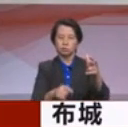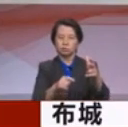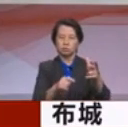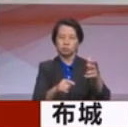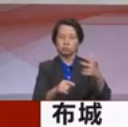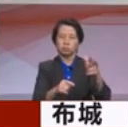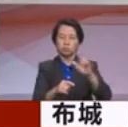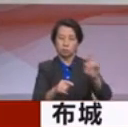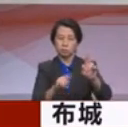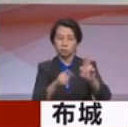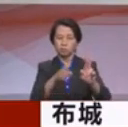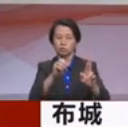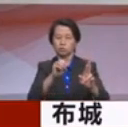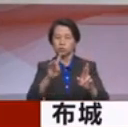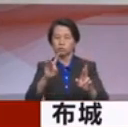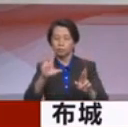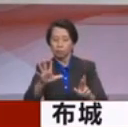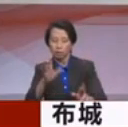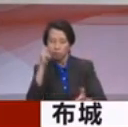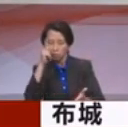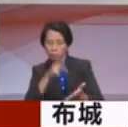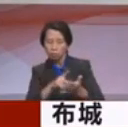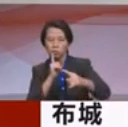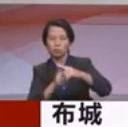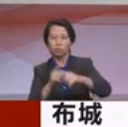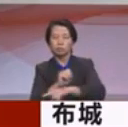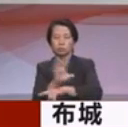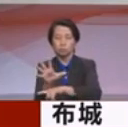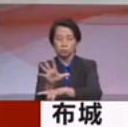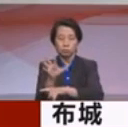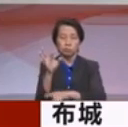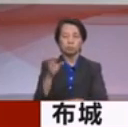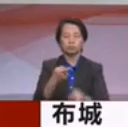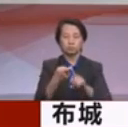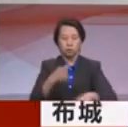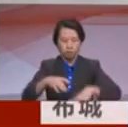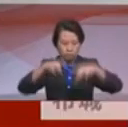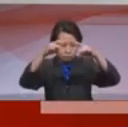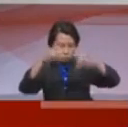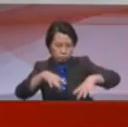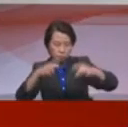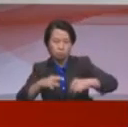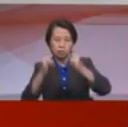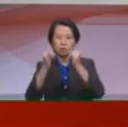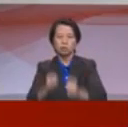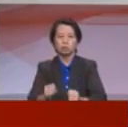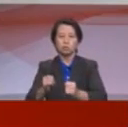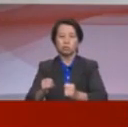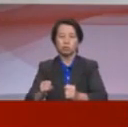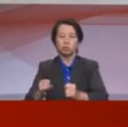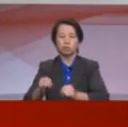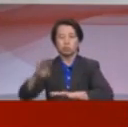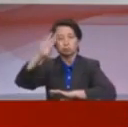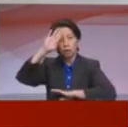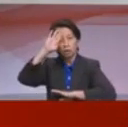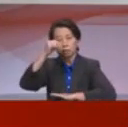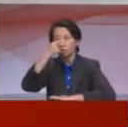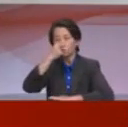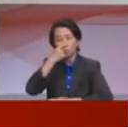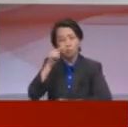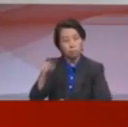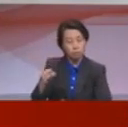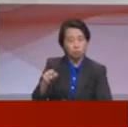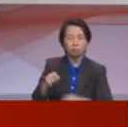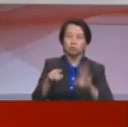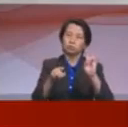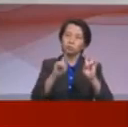还有多达5768名确诊病患还在医院接受治疗，其中108人在加护病房接受